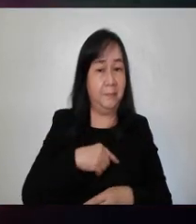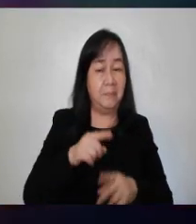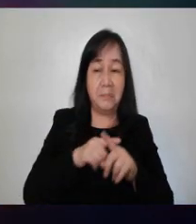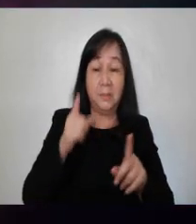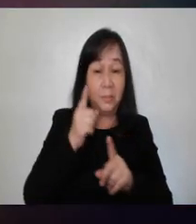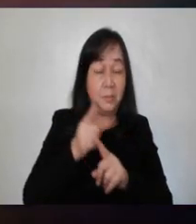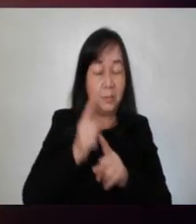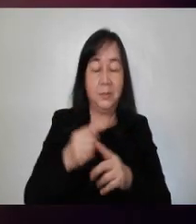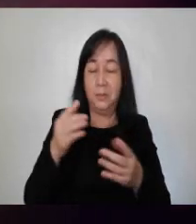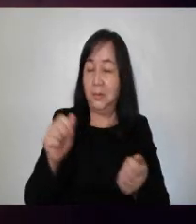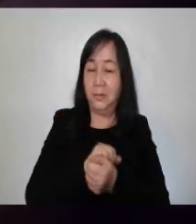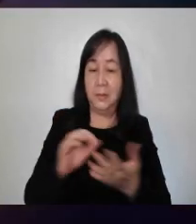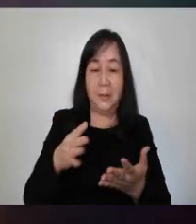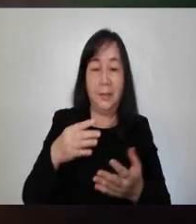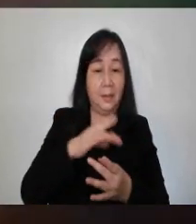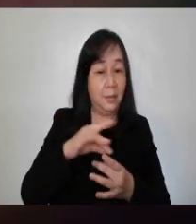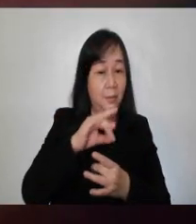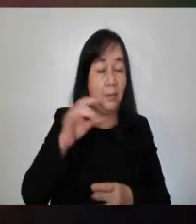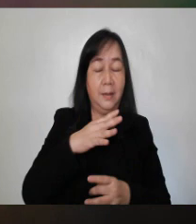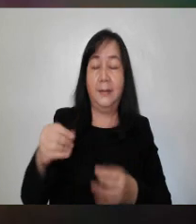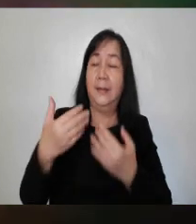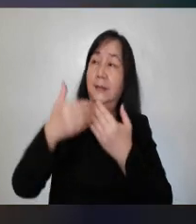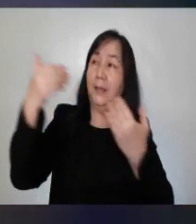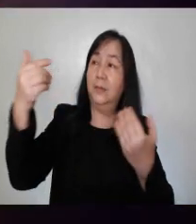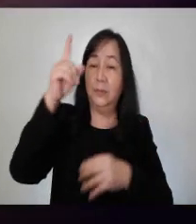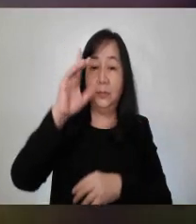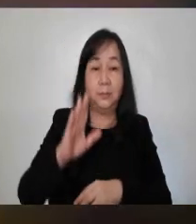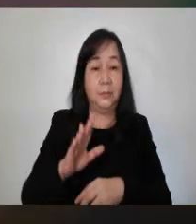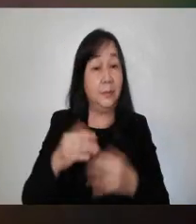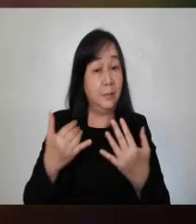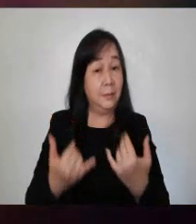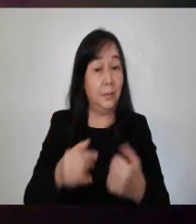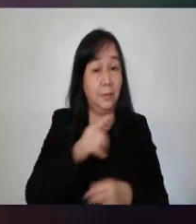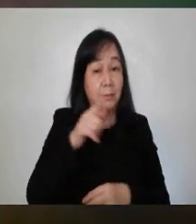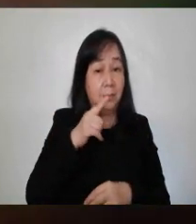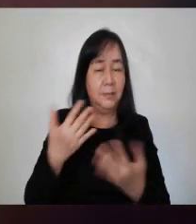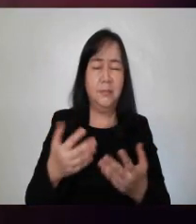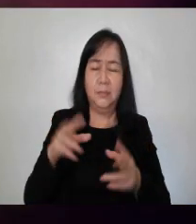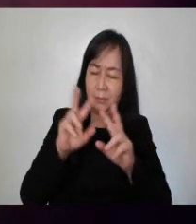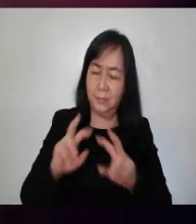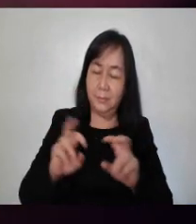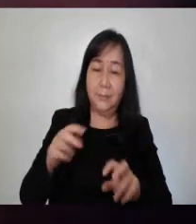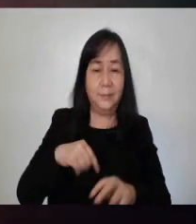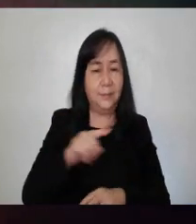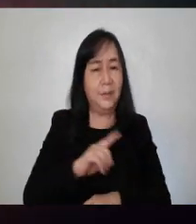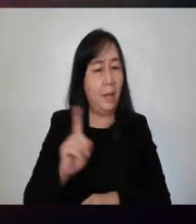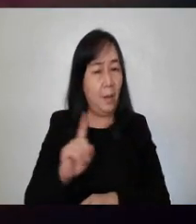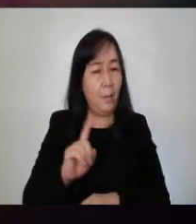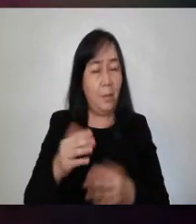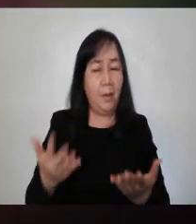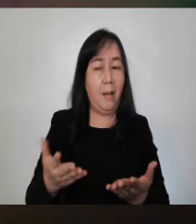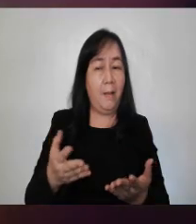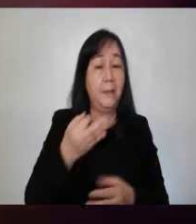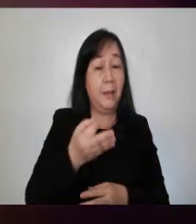sa katotohanan, sinisira nito ang ating kaluluwa at inilalayo tayo sa Diyos. Ngayon pong Kwaresma, suriin natin kung ano